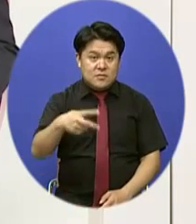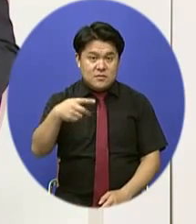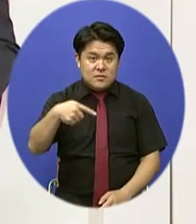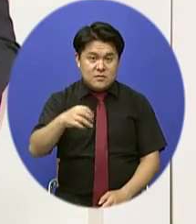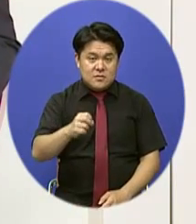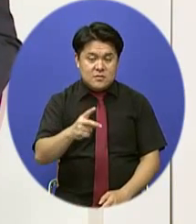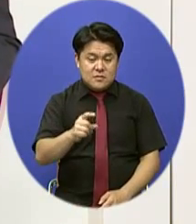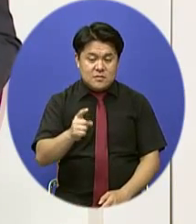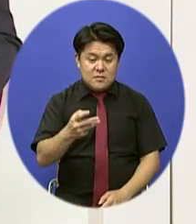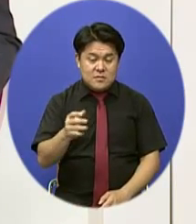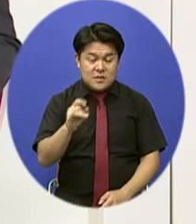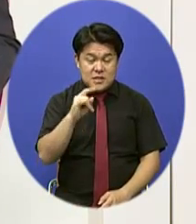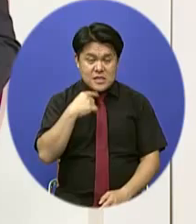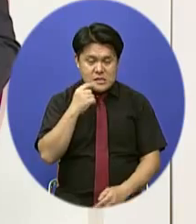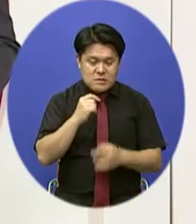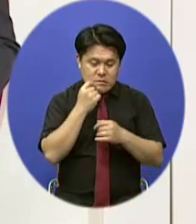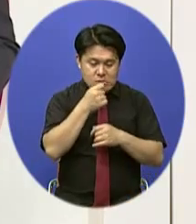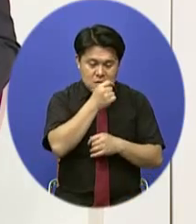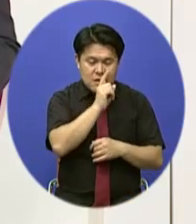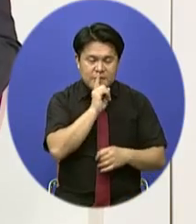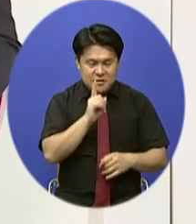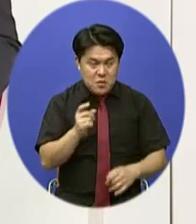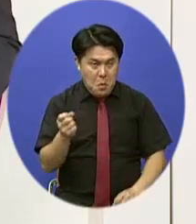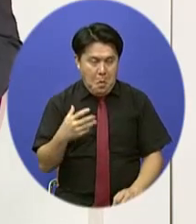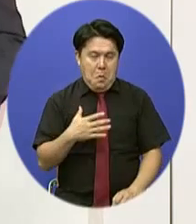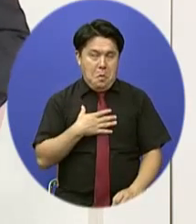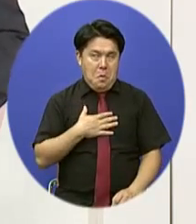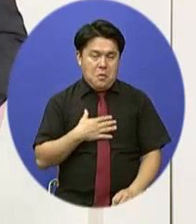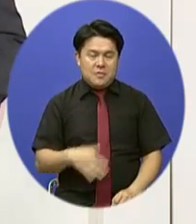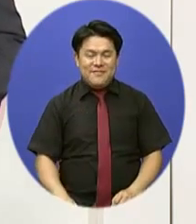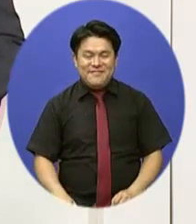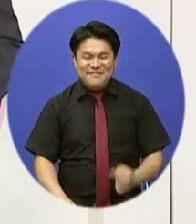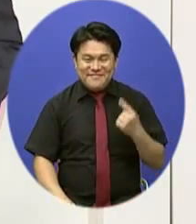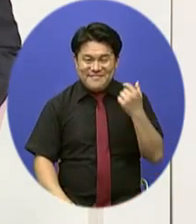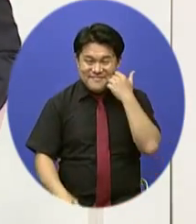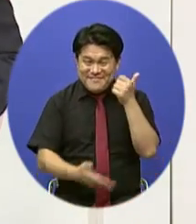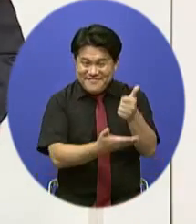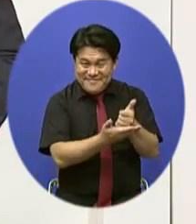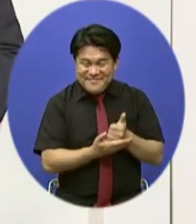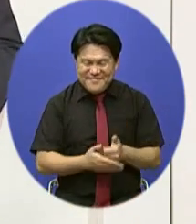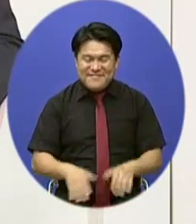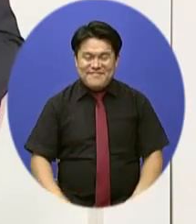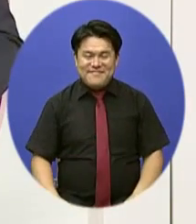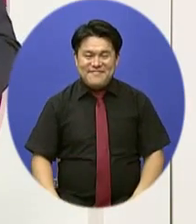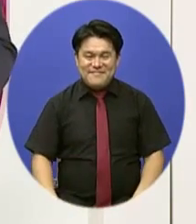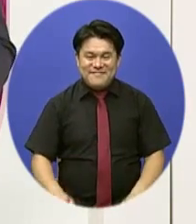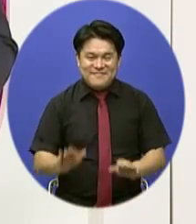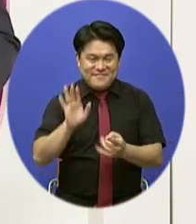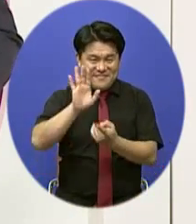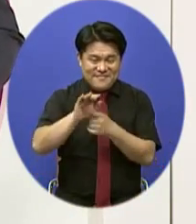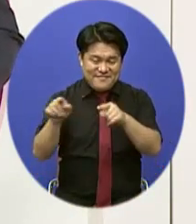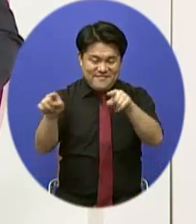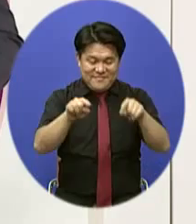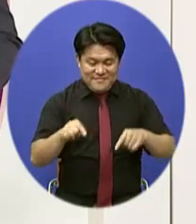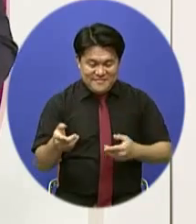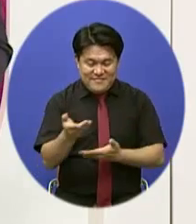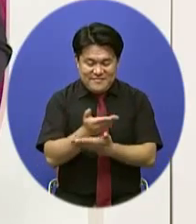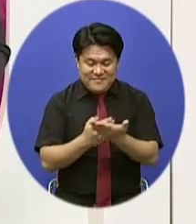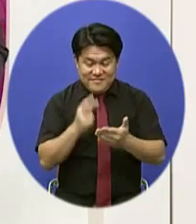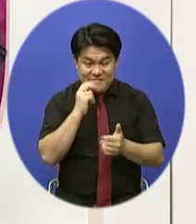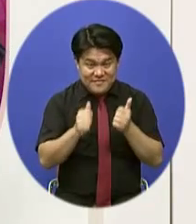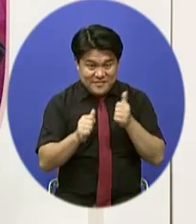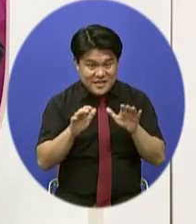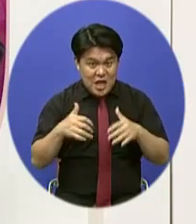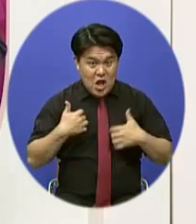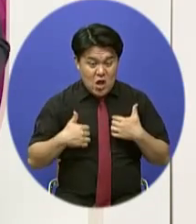아. 시작해가지고 자 다음 참가자 모셔보겠습니다. 그래요. 자 생방송 전국 나눔 노래자랑 이렇게